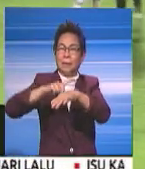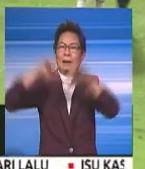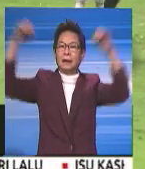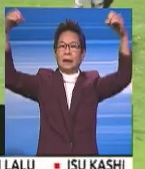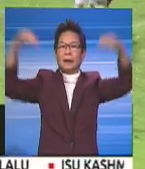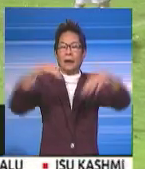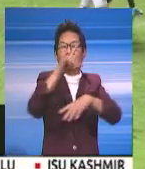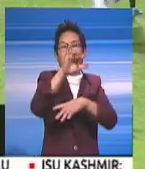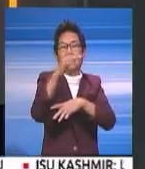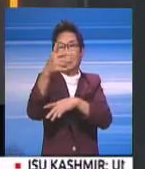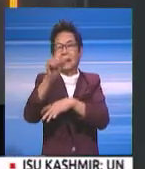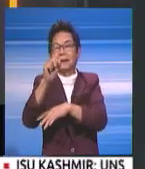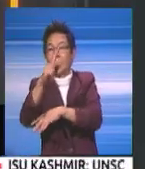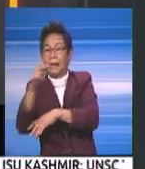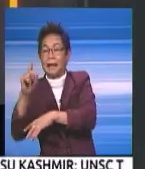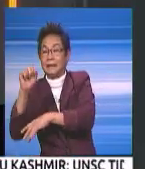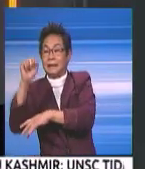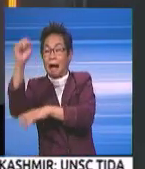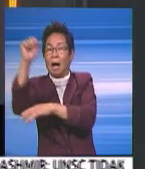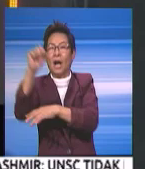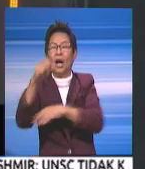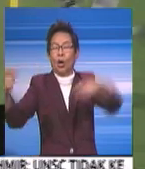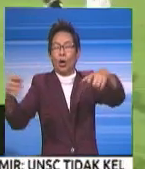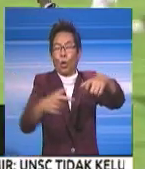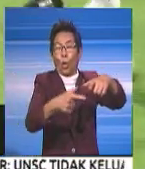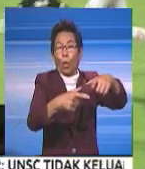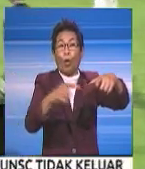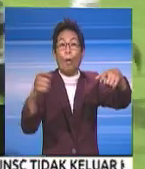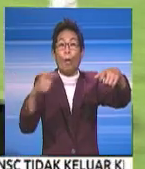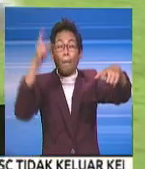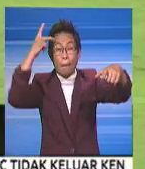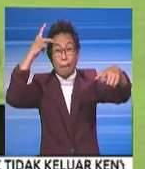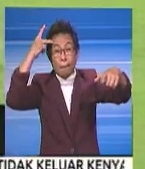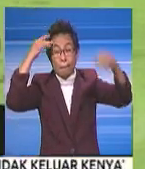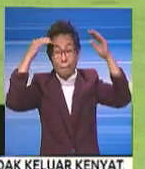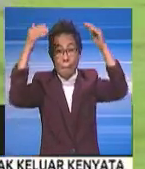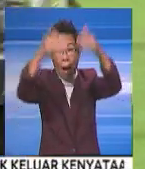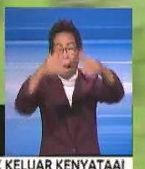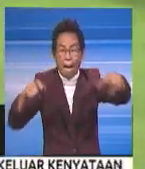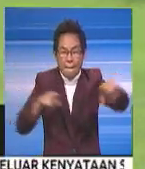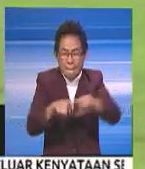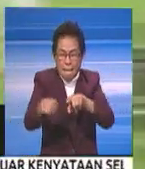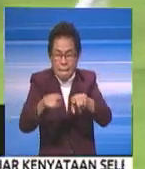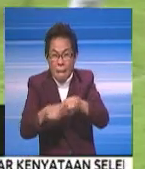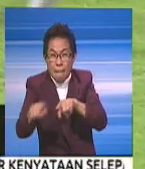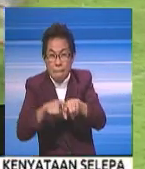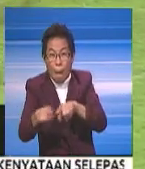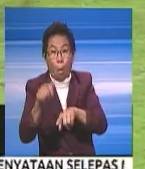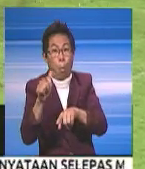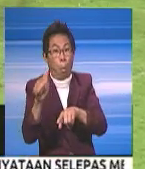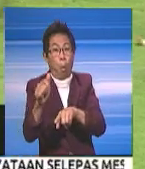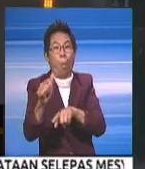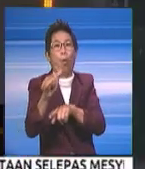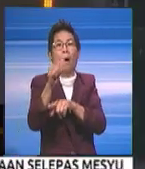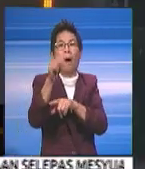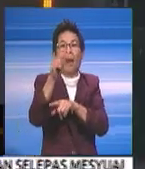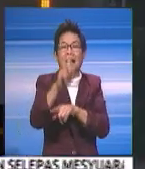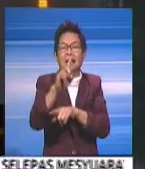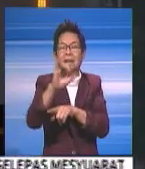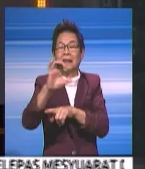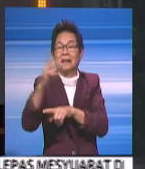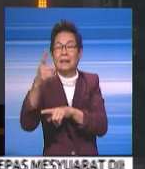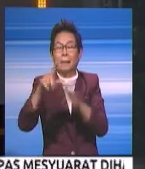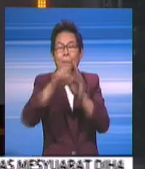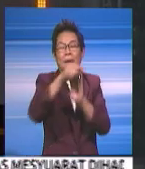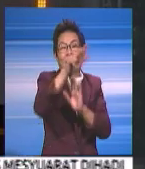Likas Kota Kinabalu. Gol Tok Gajah dijaringkan seawal minit kedua oleh penyerang sensasi Dixon Wakeme dan minit ke-35